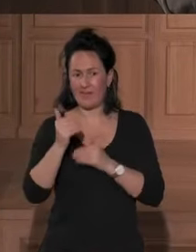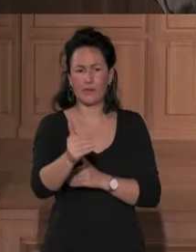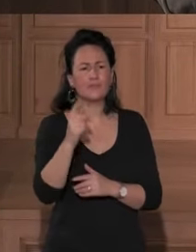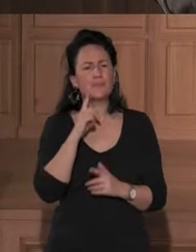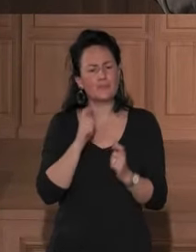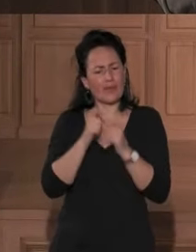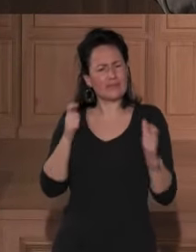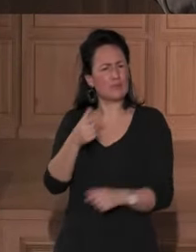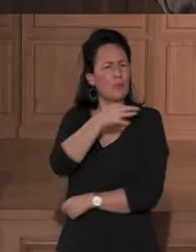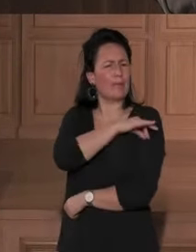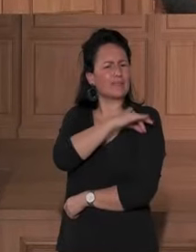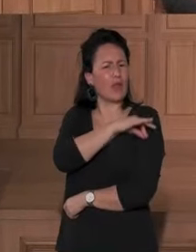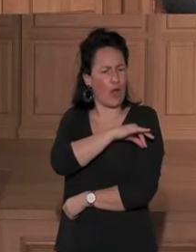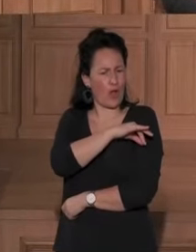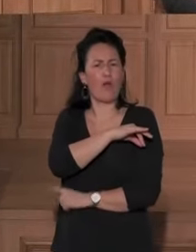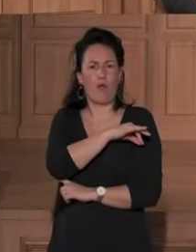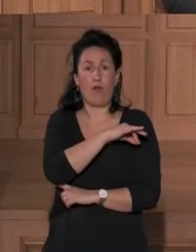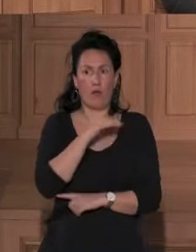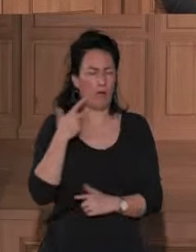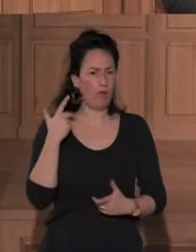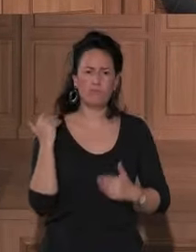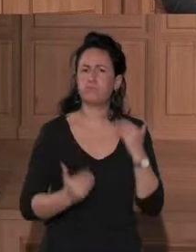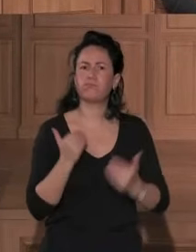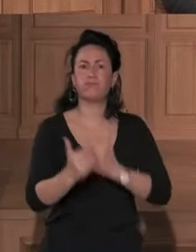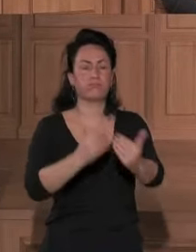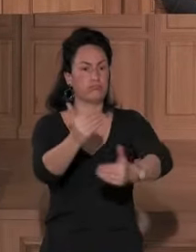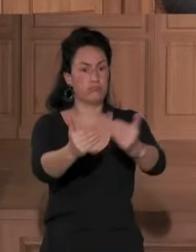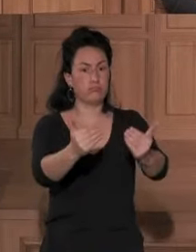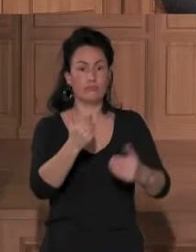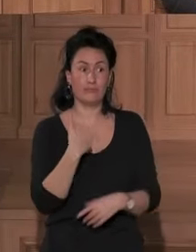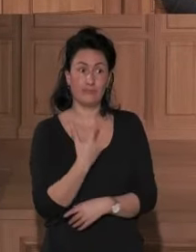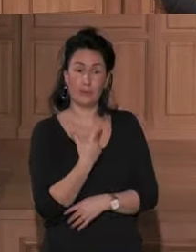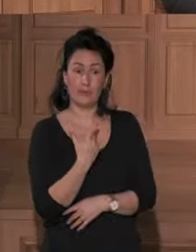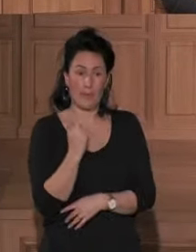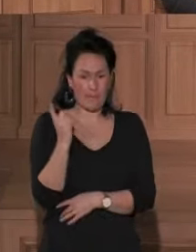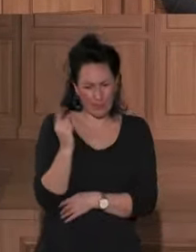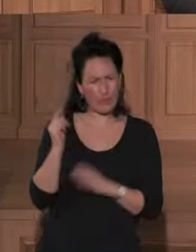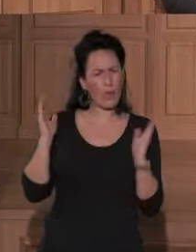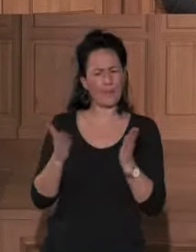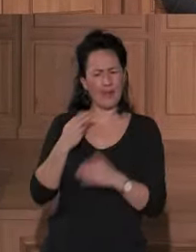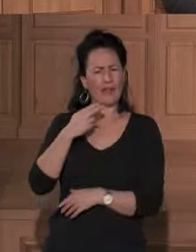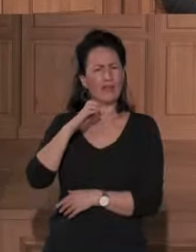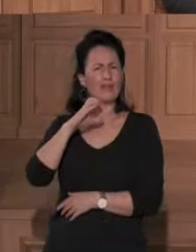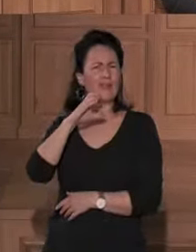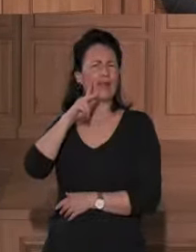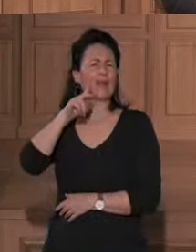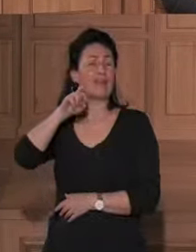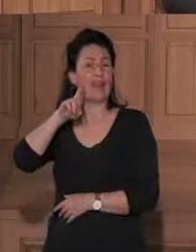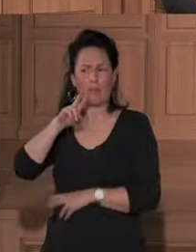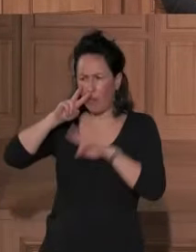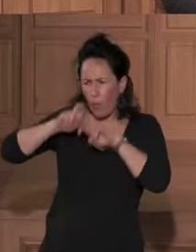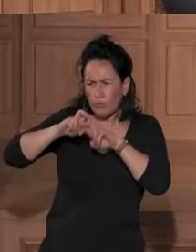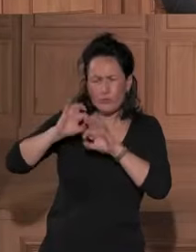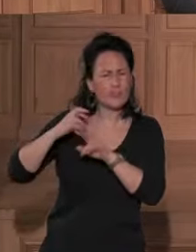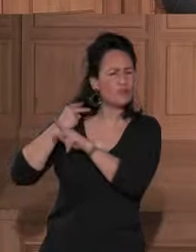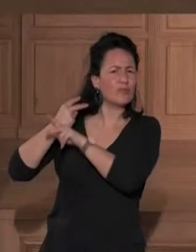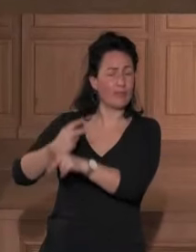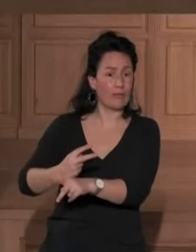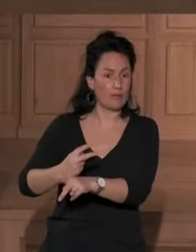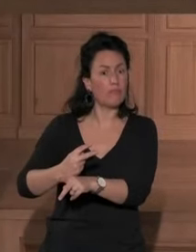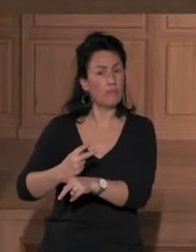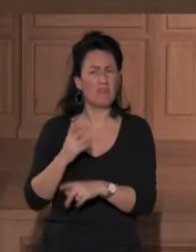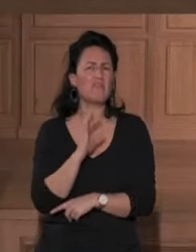Pasteur avance très vite. Que nous, on a créé un partenariat avec Necker pour la recherche au niveau de la génétique aussi. Mmh.